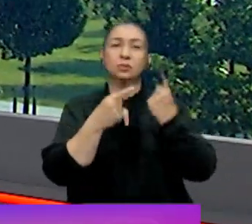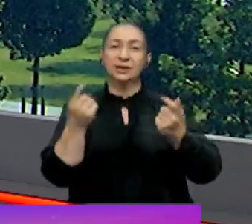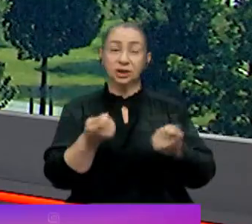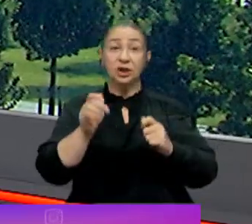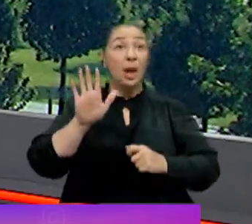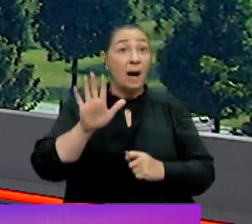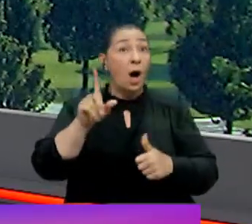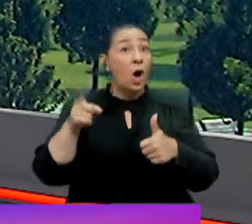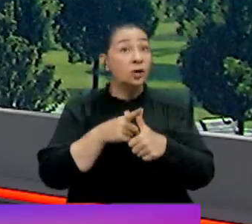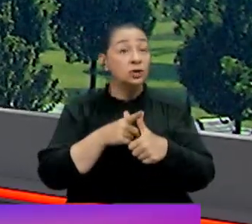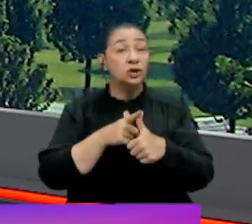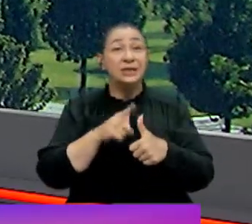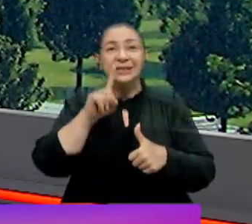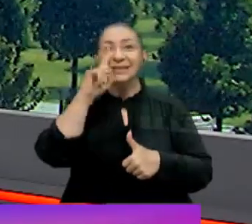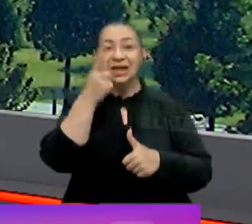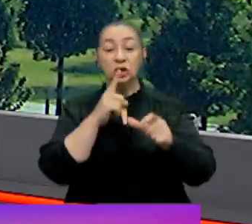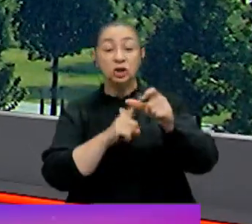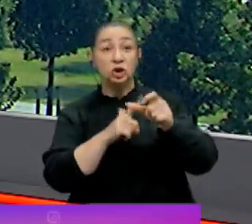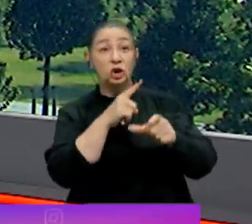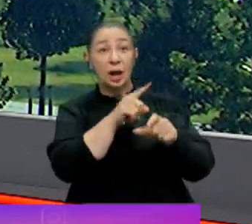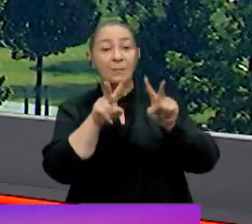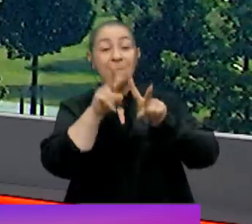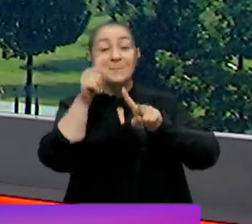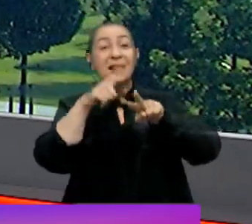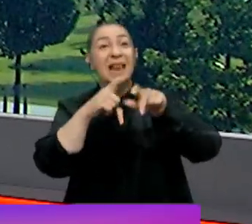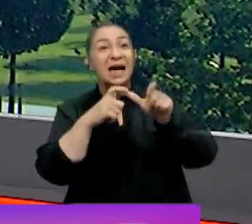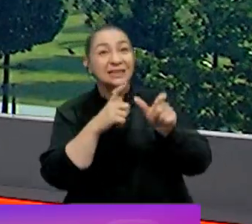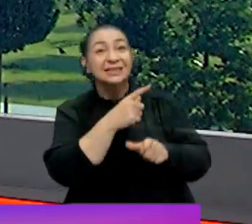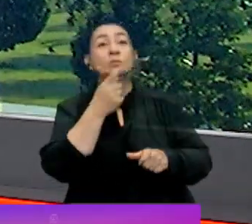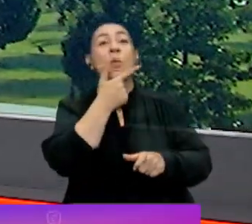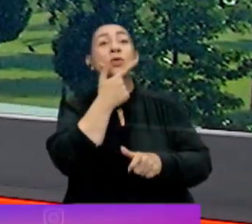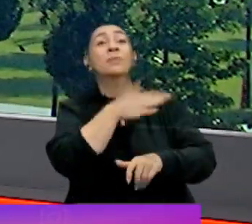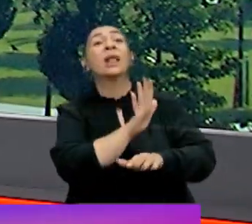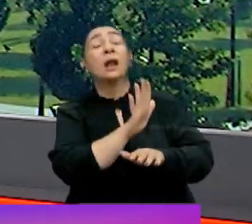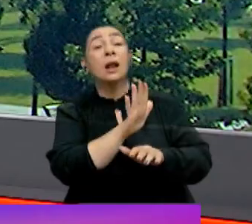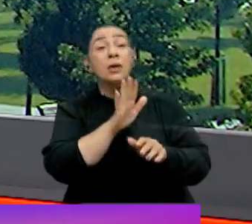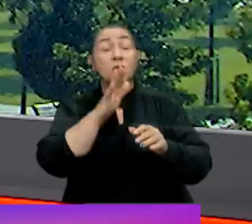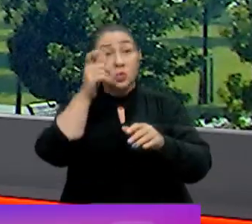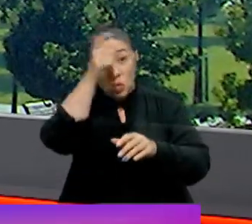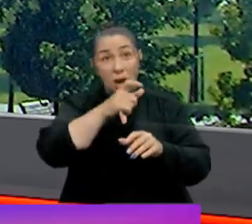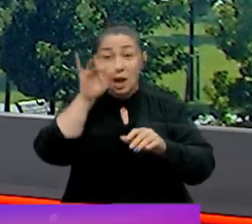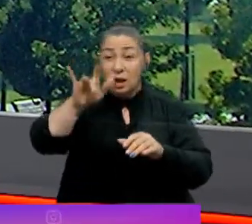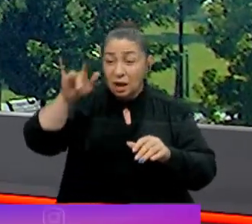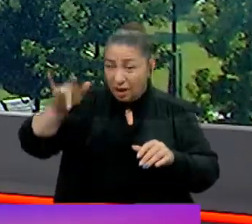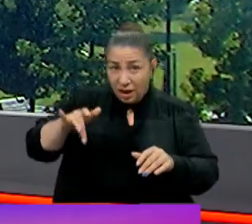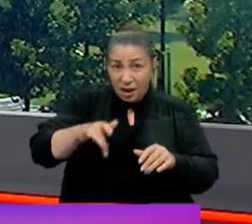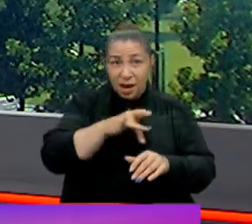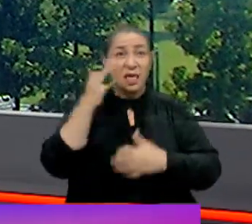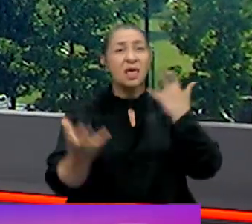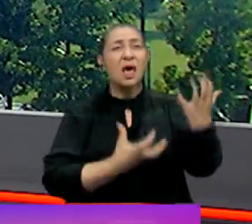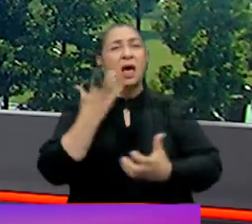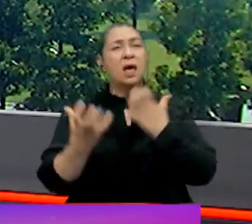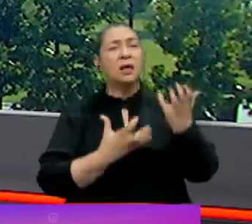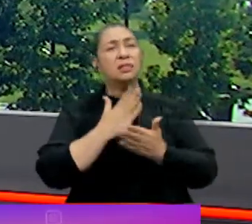Ama öncesinde sadece çökertmede Milas'ta, Bodrum tarafında değil, yurdun pek çok yerinde yangınların devam ettiğini